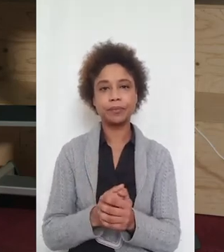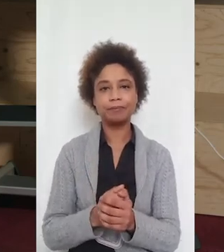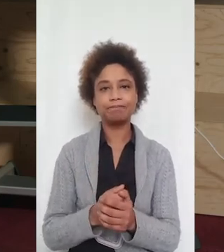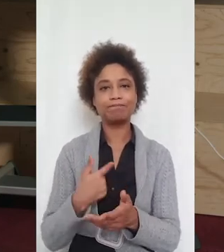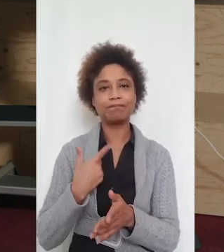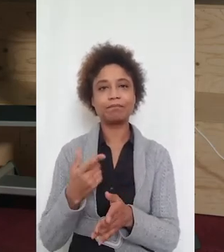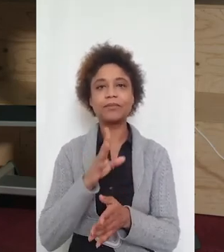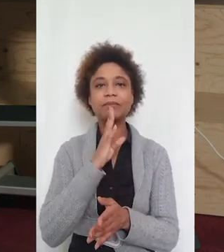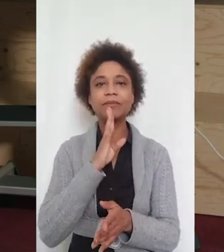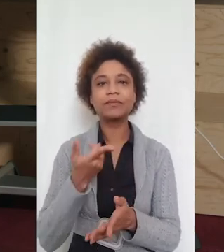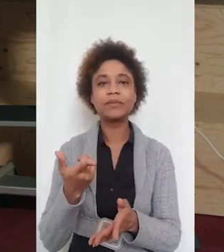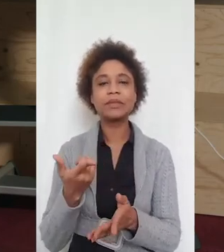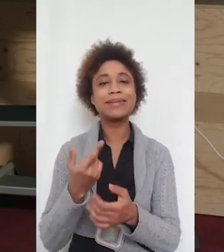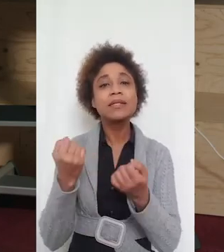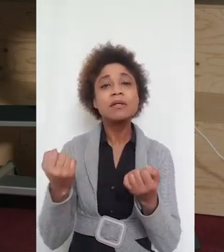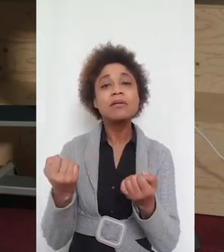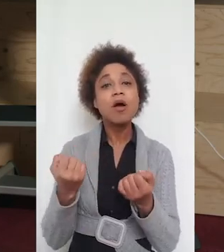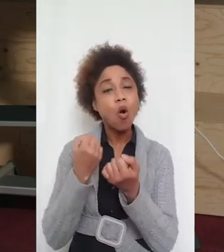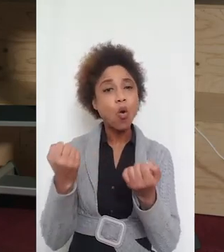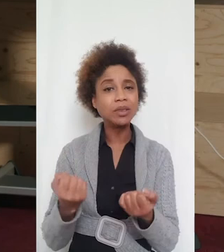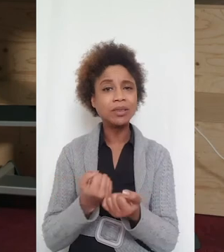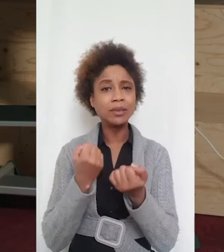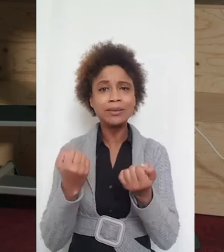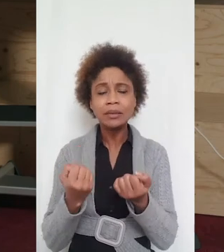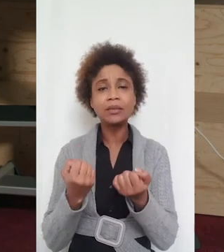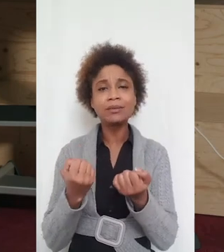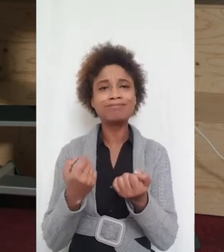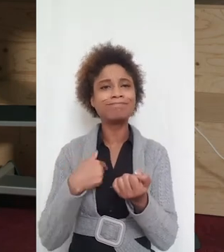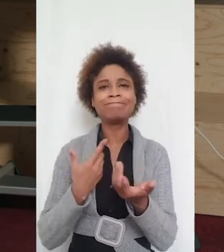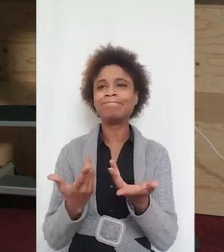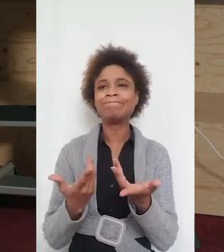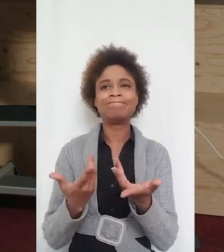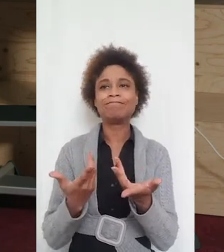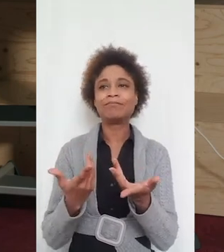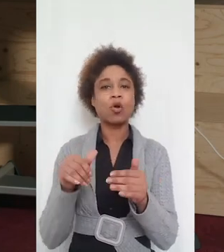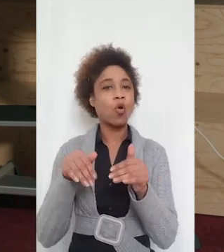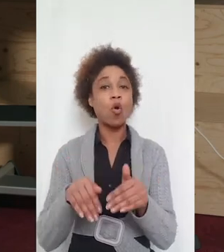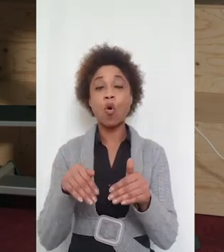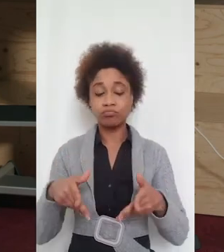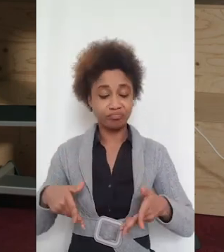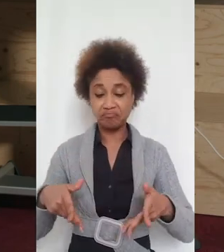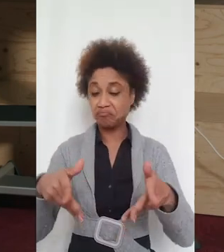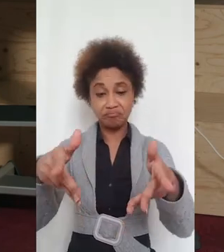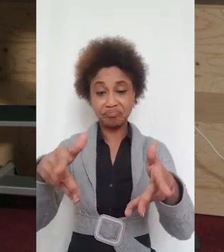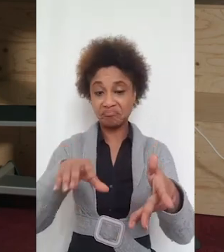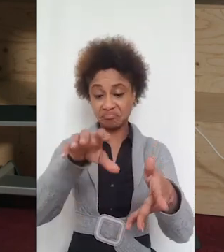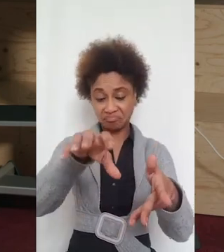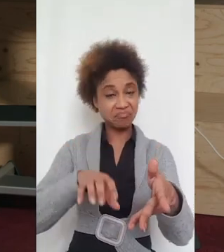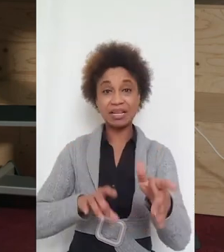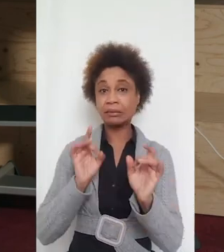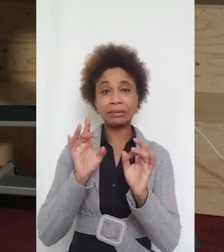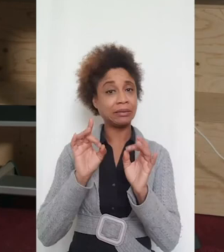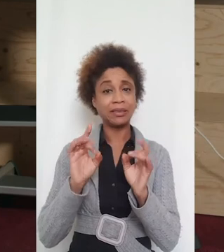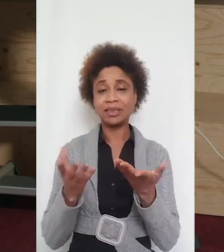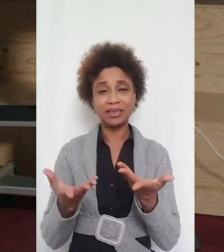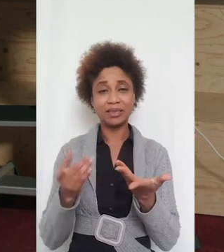als ik een evenement organiseer, komt er gewoon niets meer in mijn middenpad. Geen hond meer, maar ook geen andere objecten. Zodat